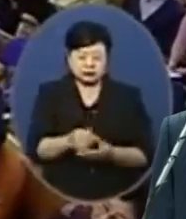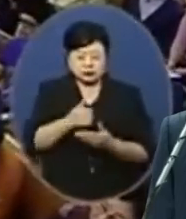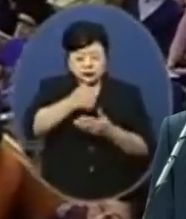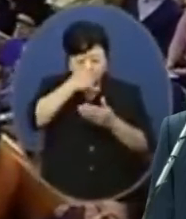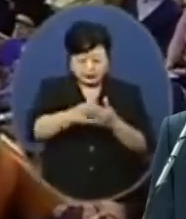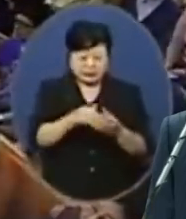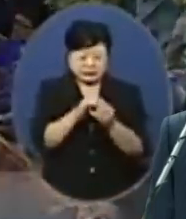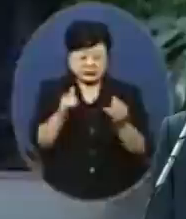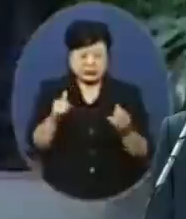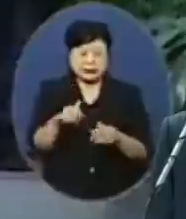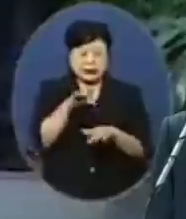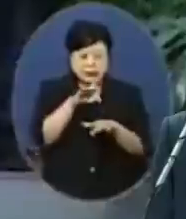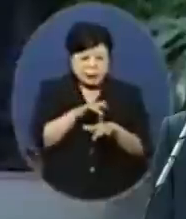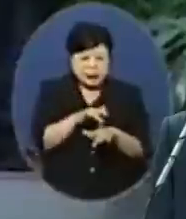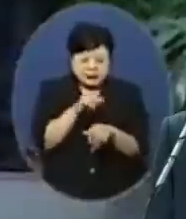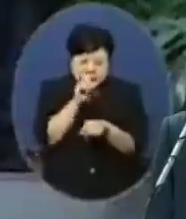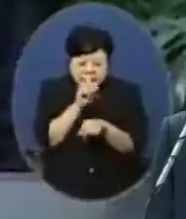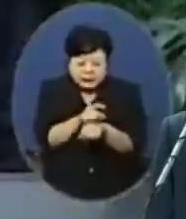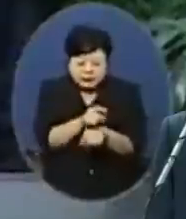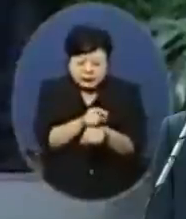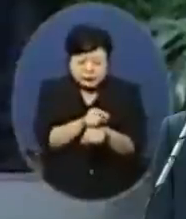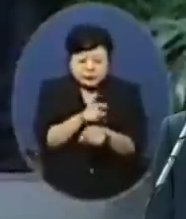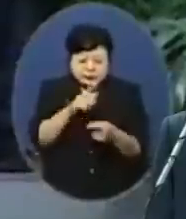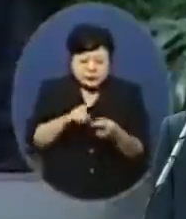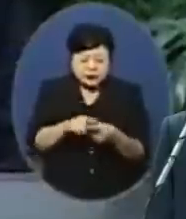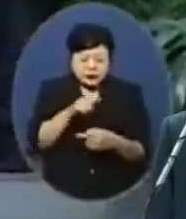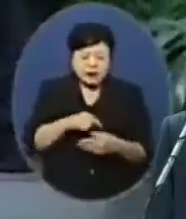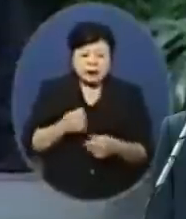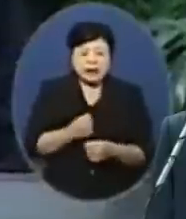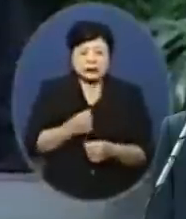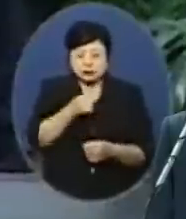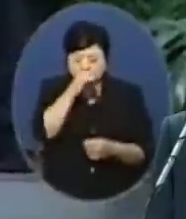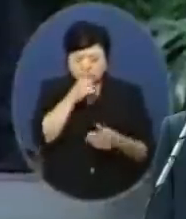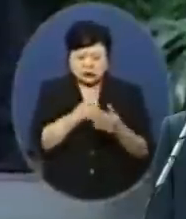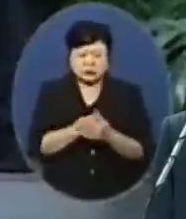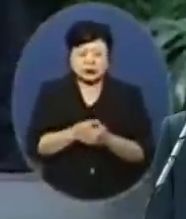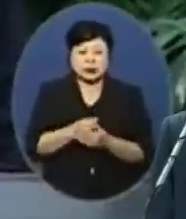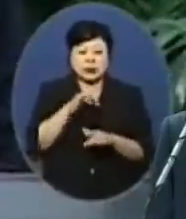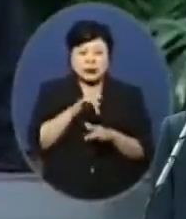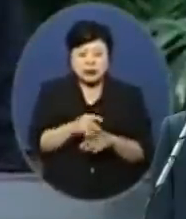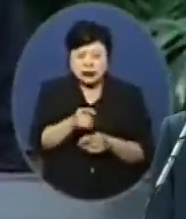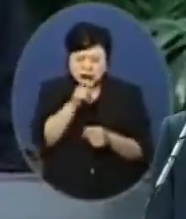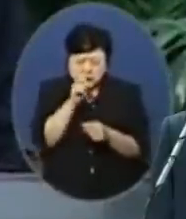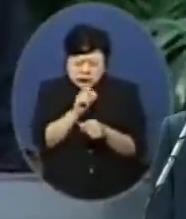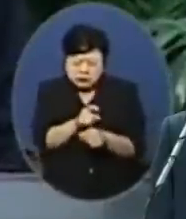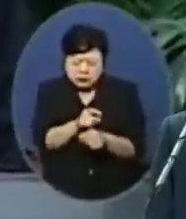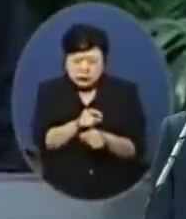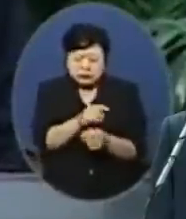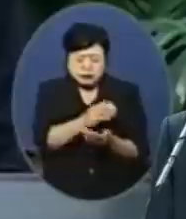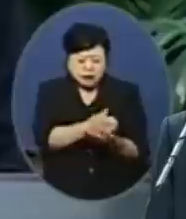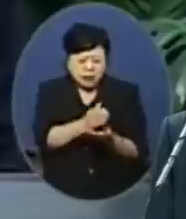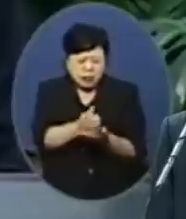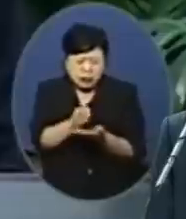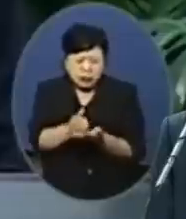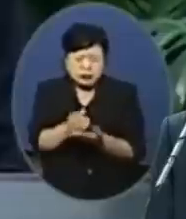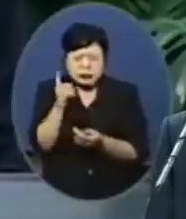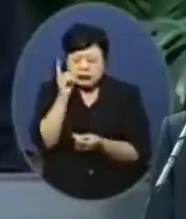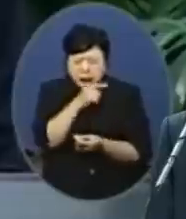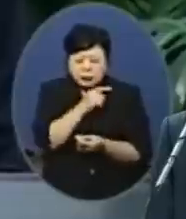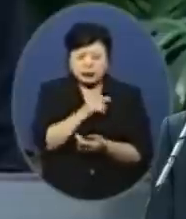사람은 마귀의 성품을 그대로 마음에 가지고 있기 때문에 마귀의 성품이 여러 가지